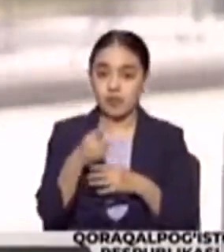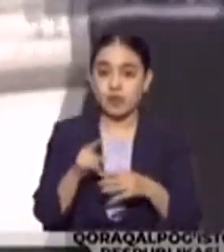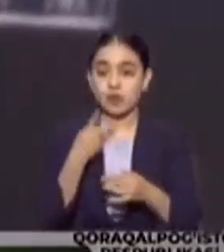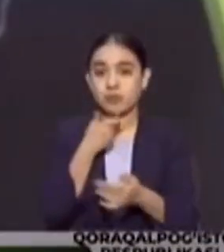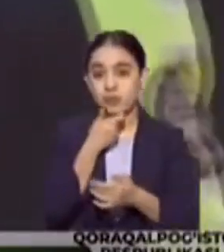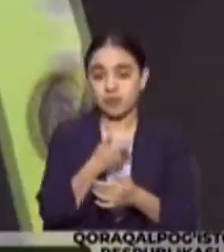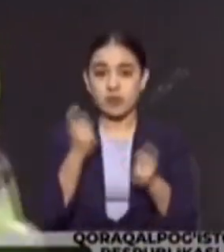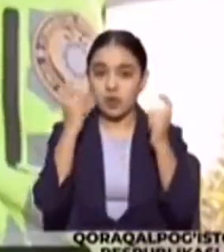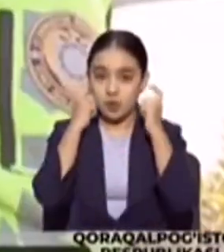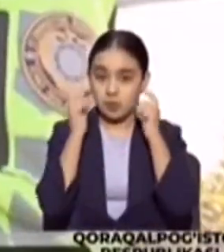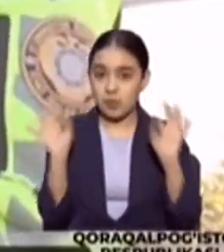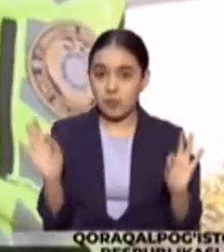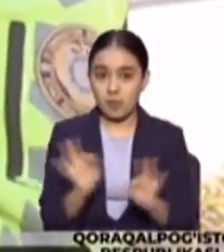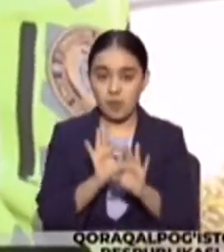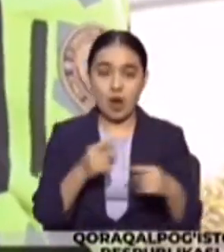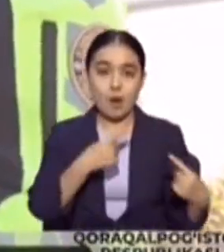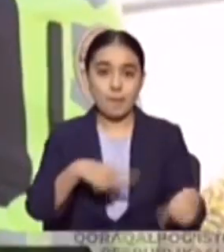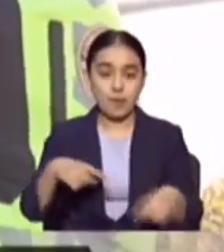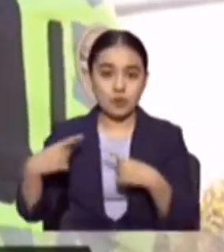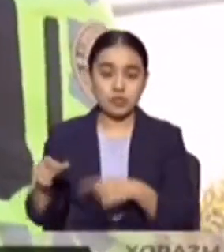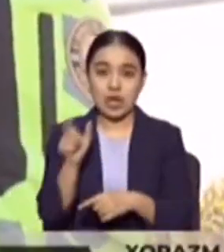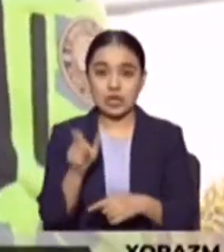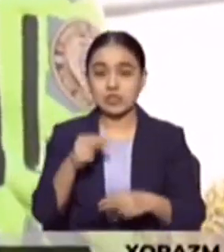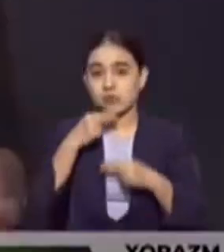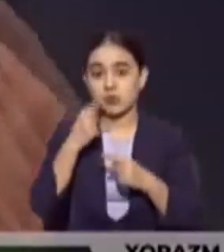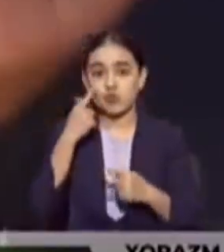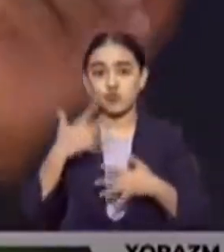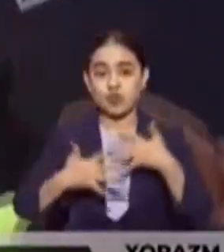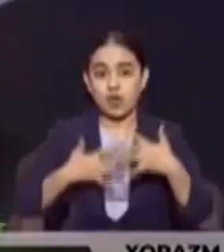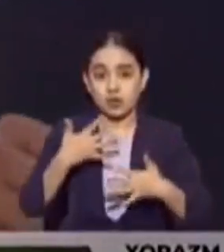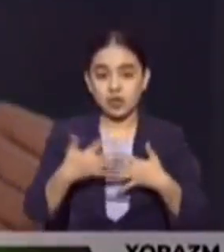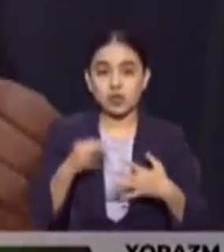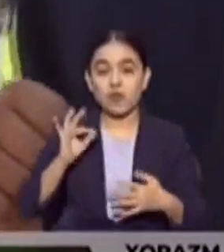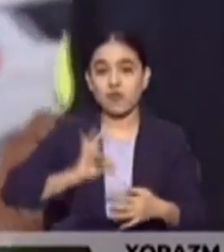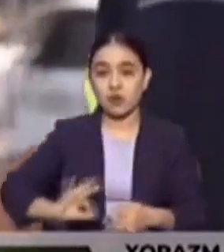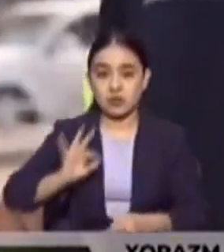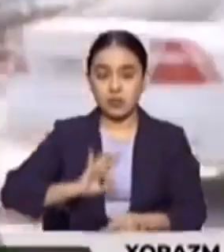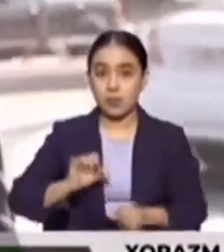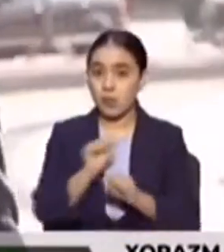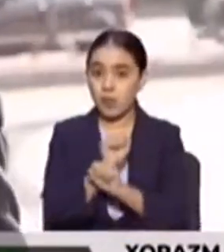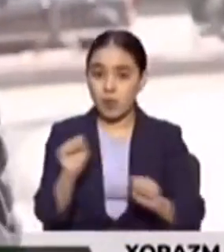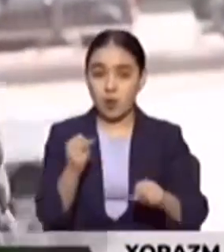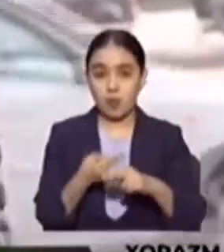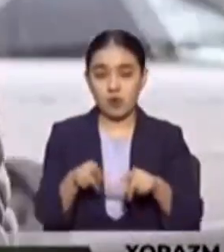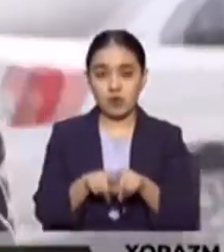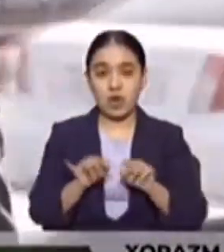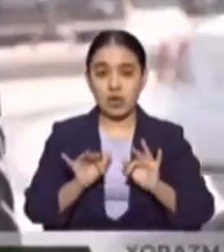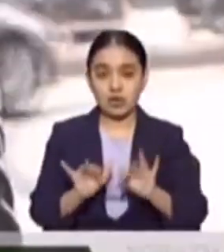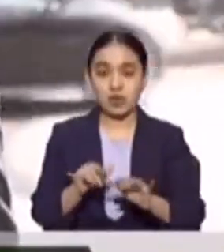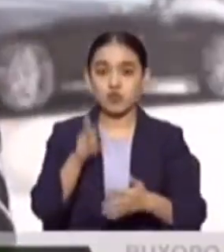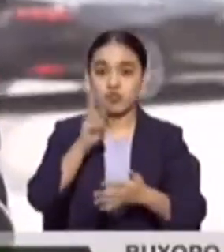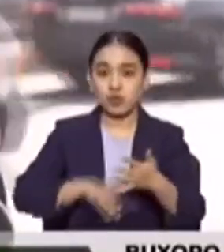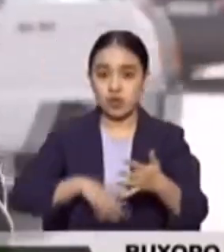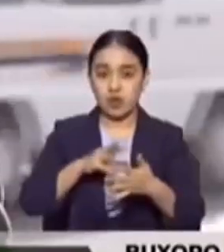qilish, quloqchin orqali musiqa tinglash va boshqa turdagi inson e'tiborini chalg'ituvchi vositalardan foydalanish mumkin emas va bu kabi harakatlar